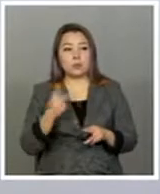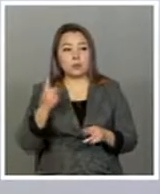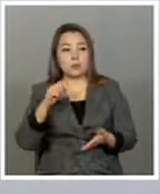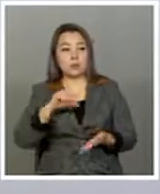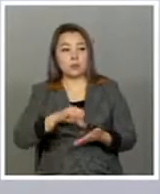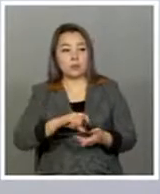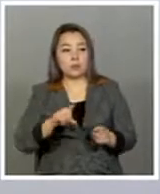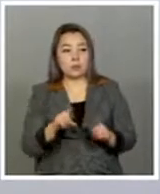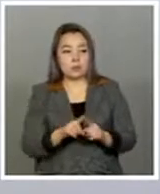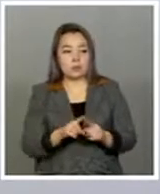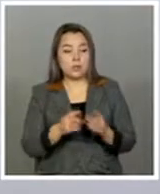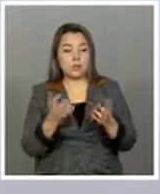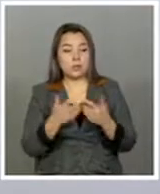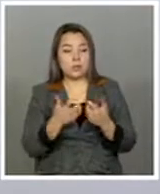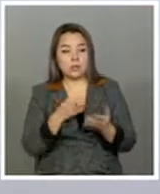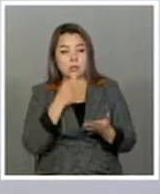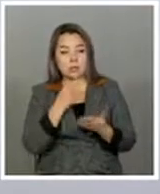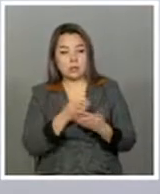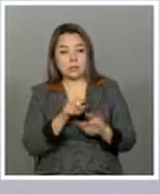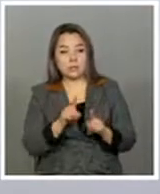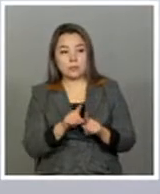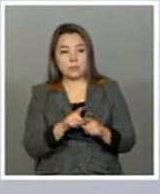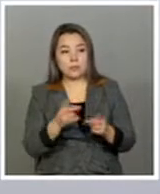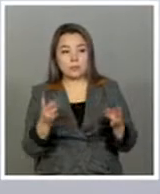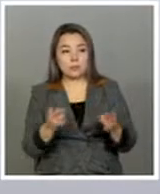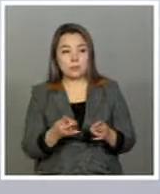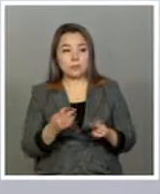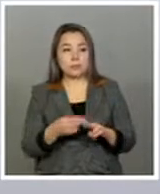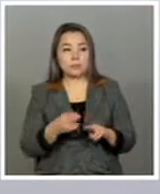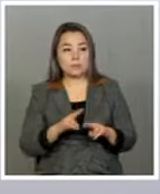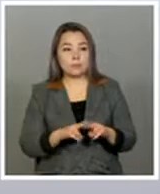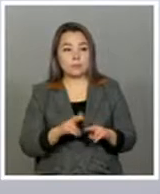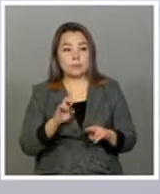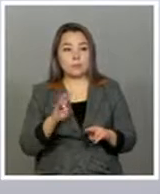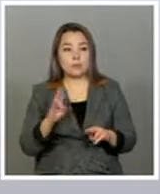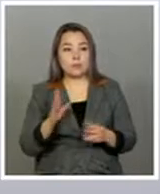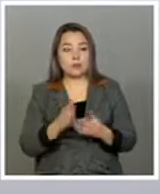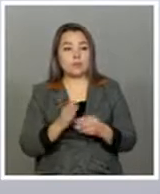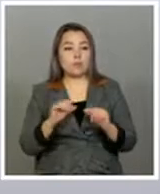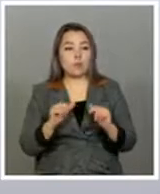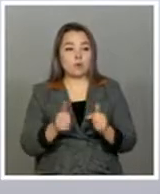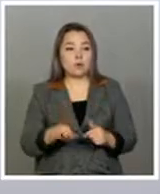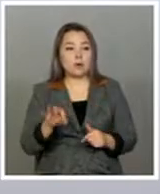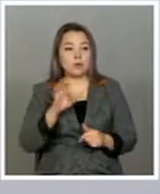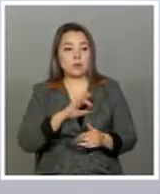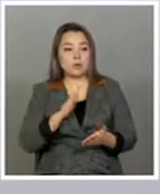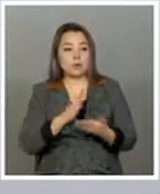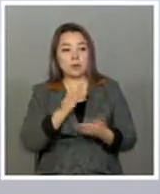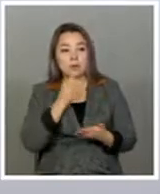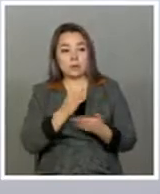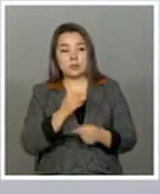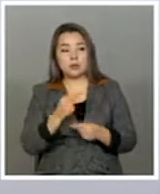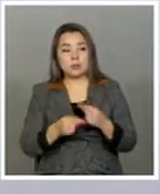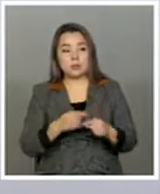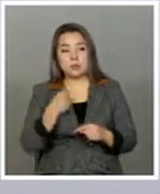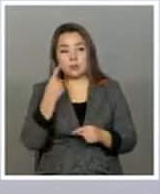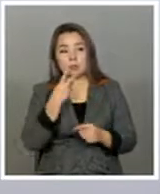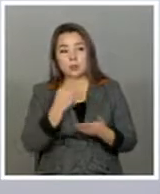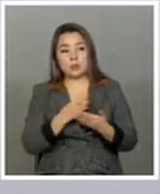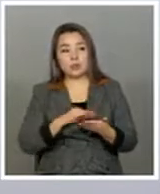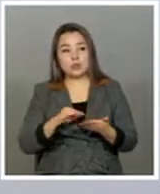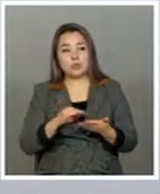менен еселікті есептейік. Яғни БН-нің формуласын пайдалану арқылы келесі түрде